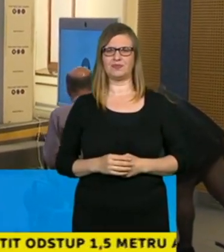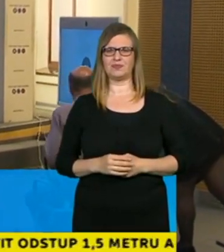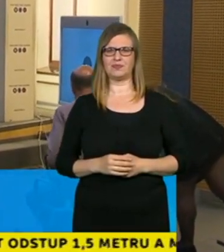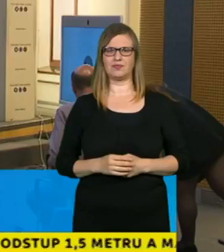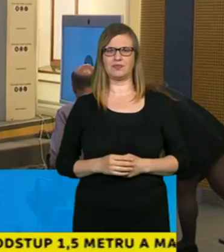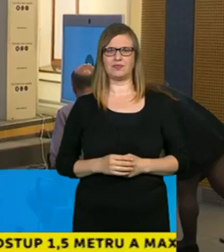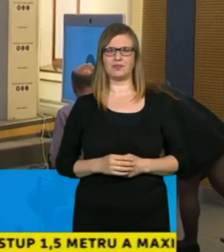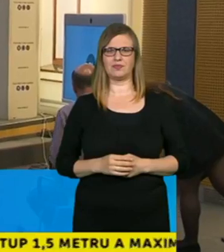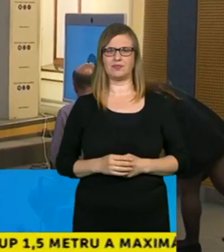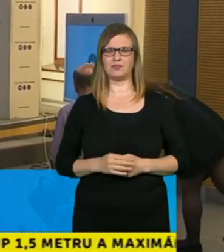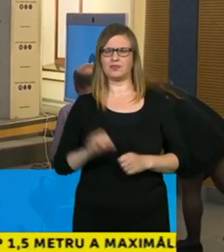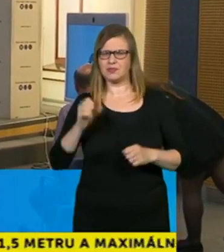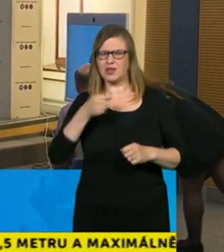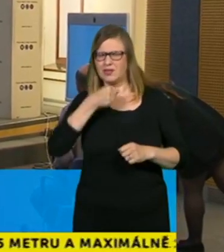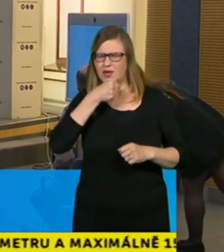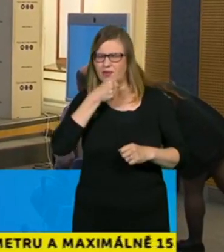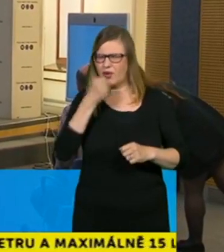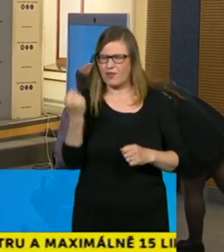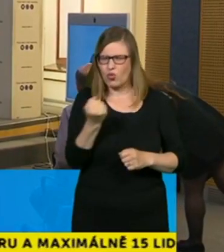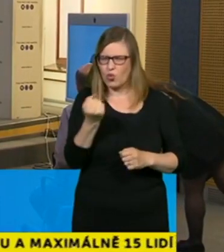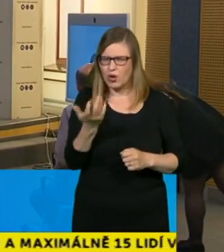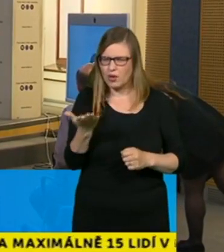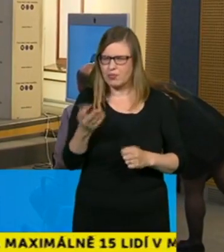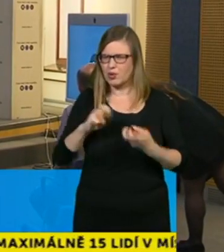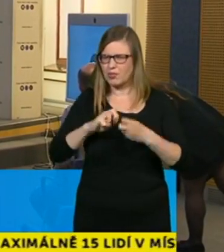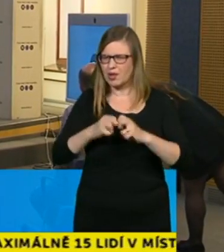Nikolo, ještě mikrofon zkuste.